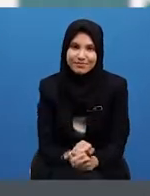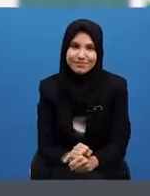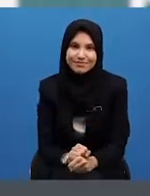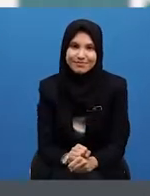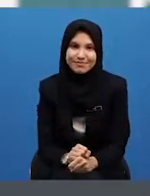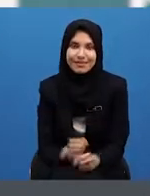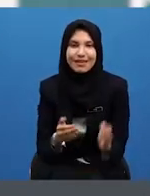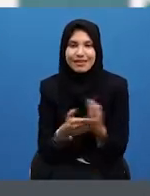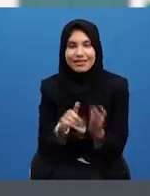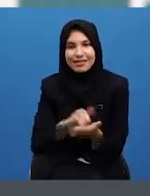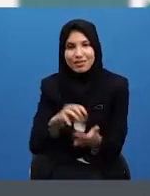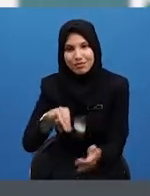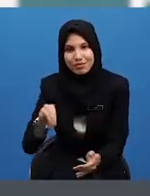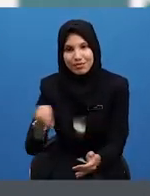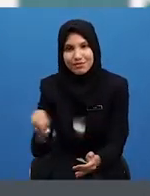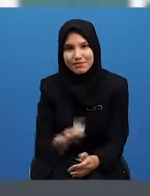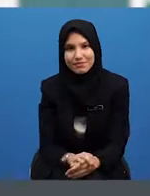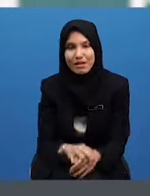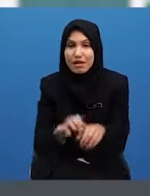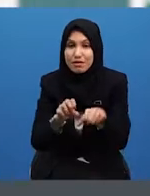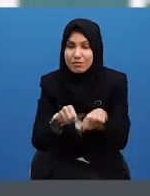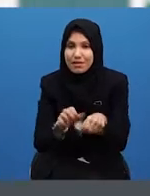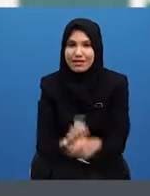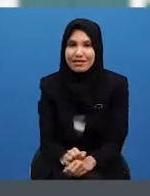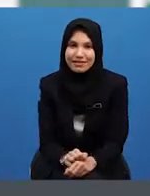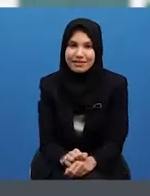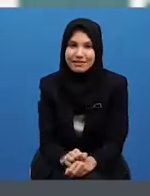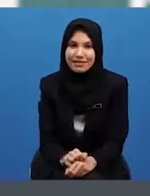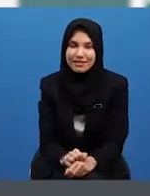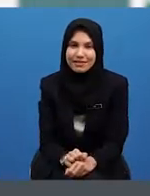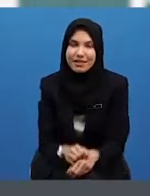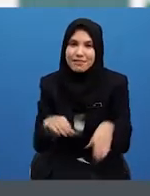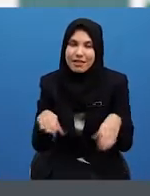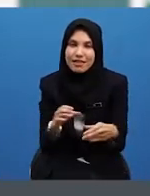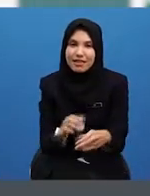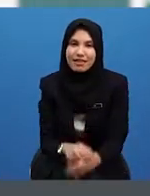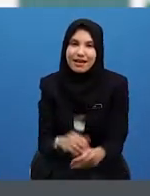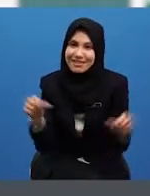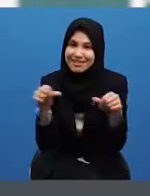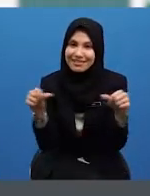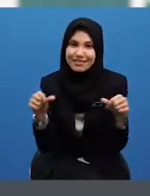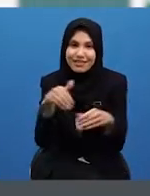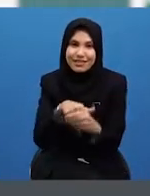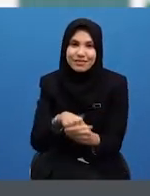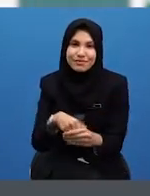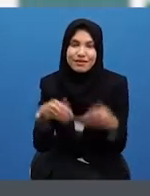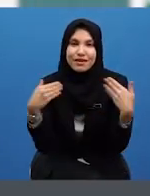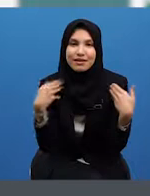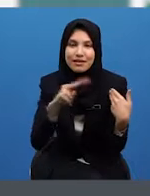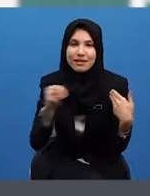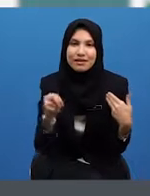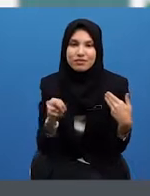oleh itu murid-murid Bolehkah kita melakukan aktiviti dalam keadaan